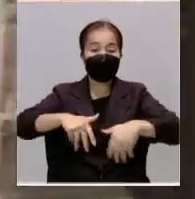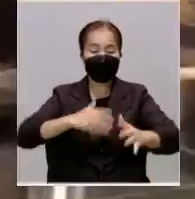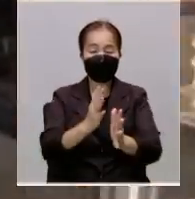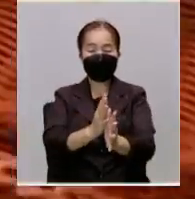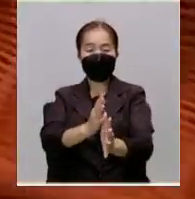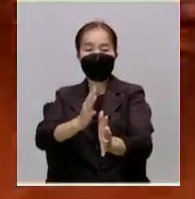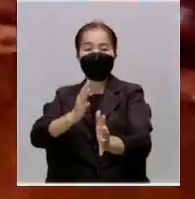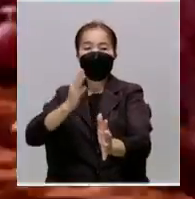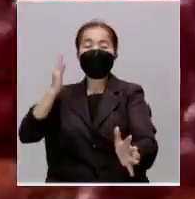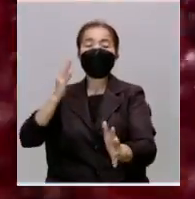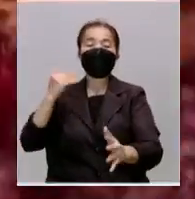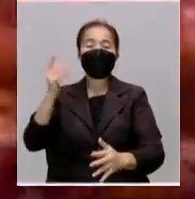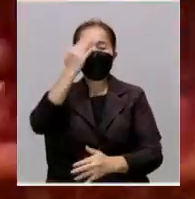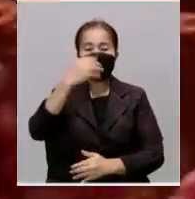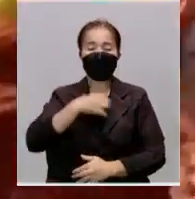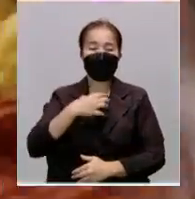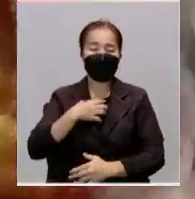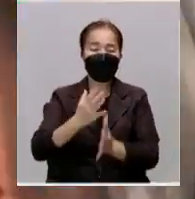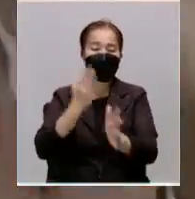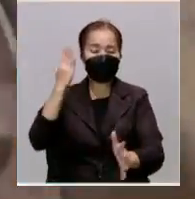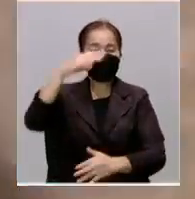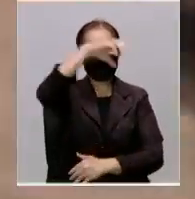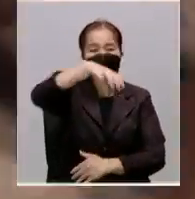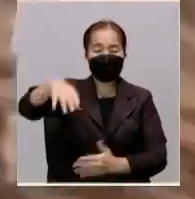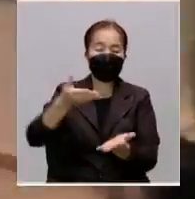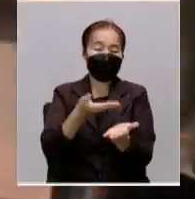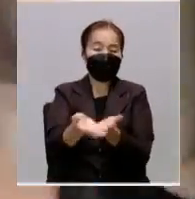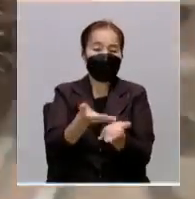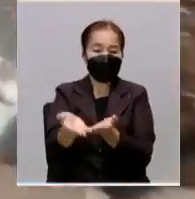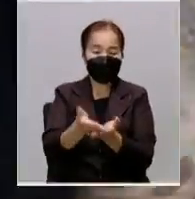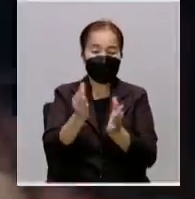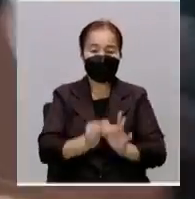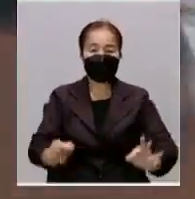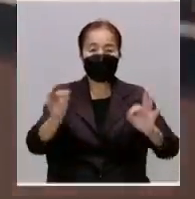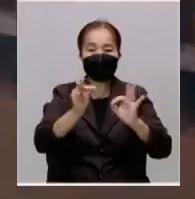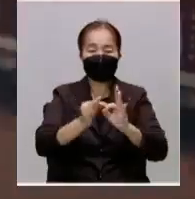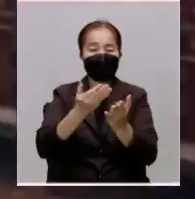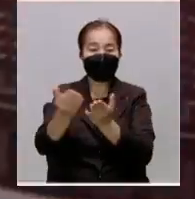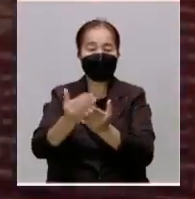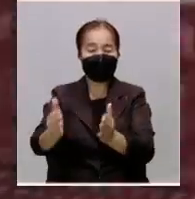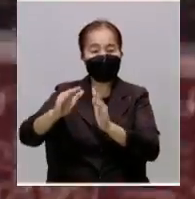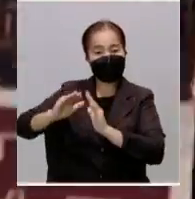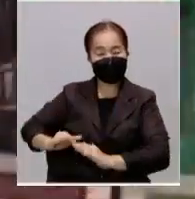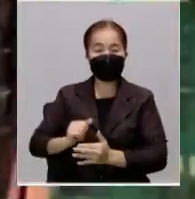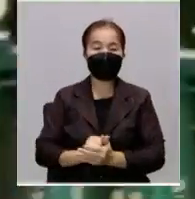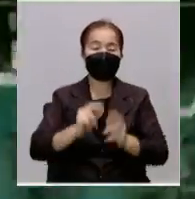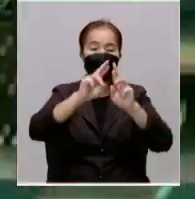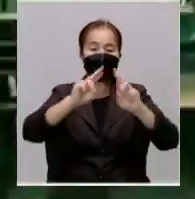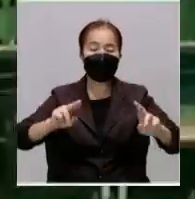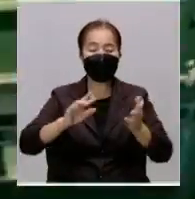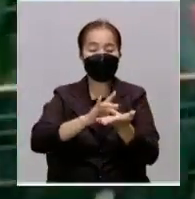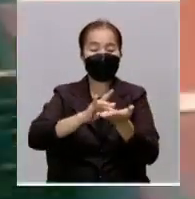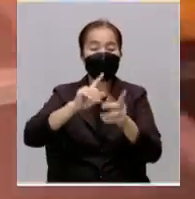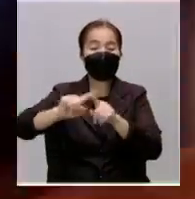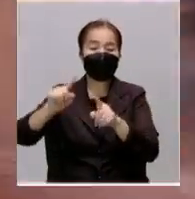หยียดตามห้างสรรพสินค้าซูเปอร์มาร์เก็ตเพื่อซื้อของใช้ของจำเป็นในชีวิตประจำวันร้านขายยาก็เต็มไปด้วย